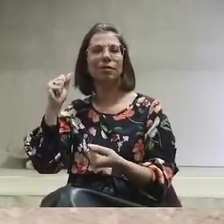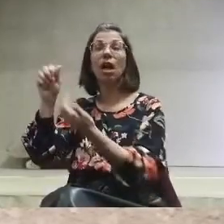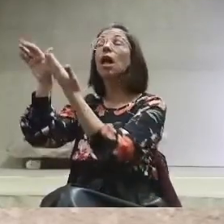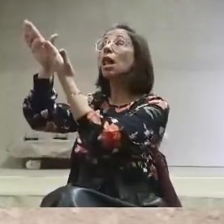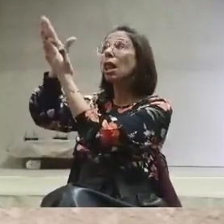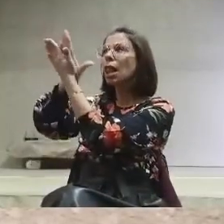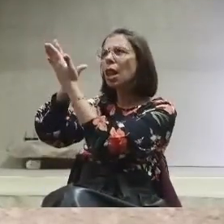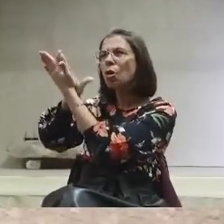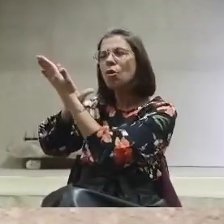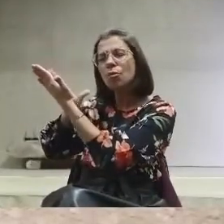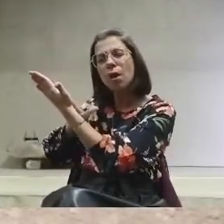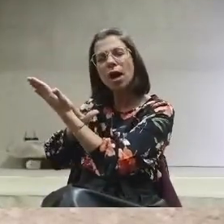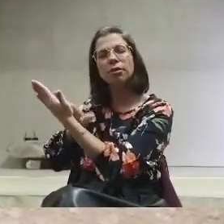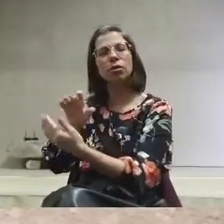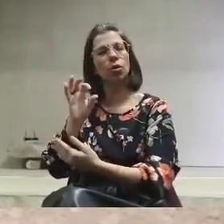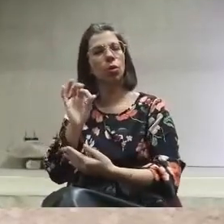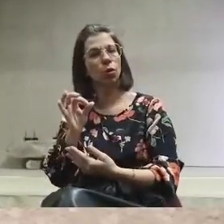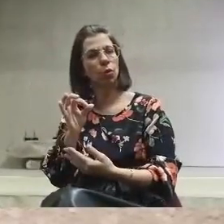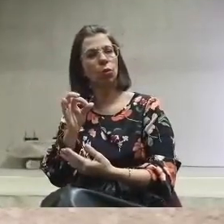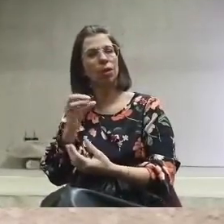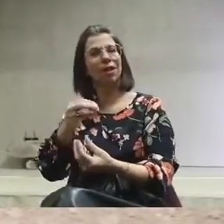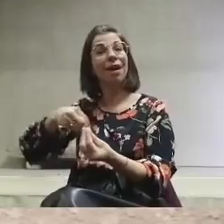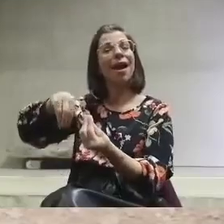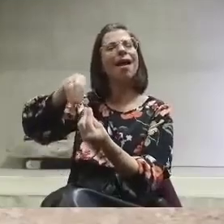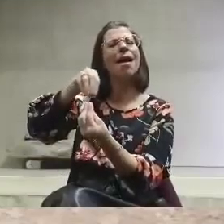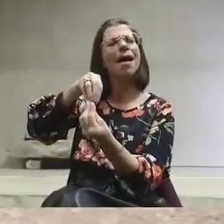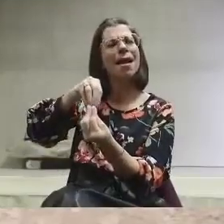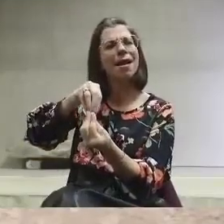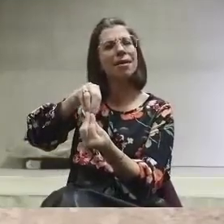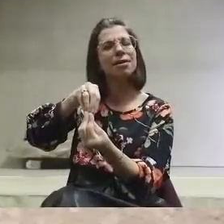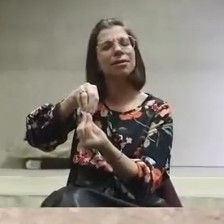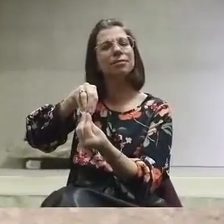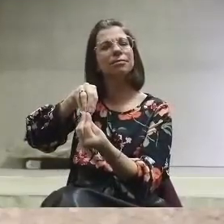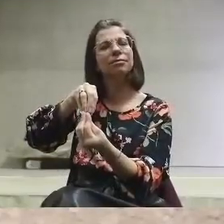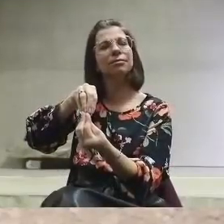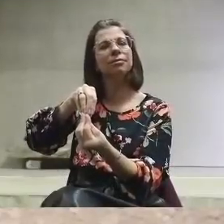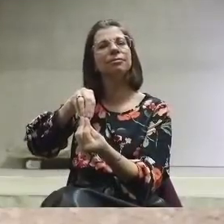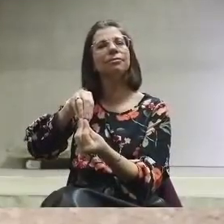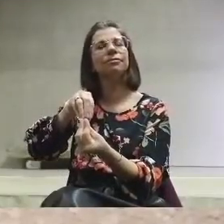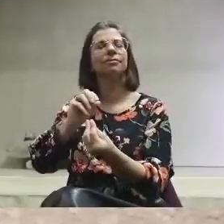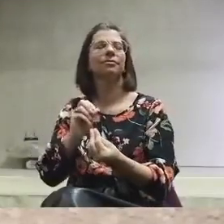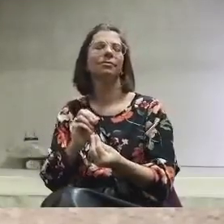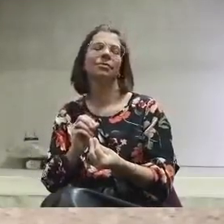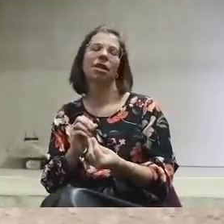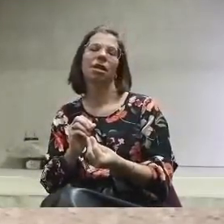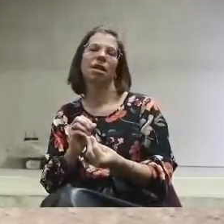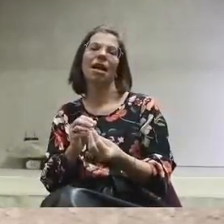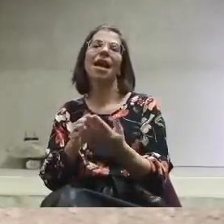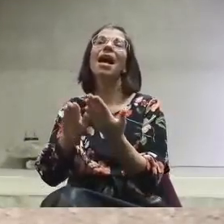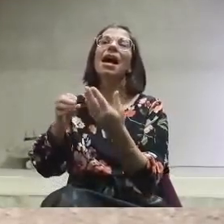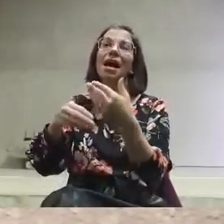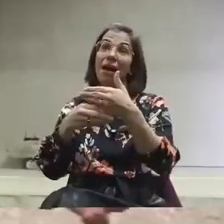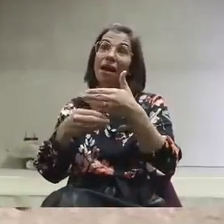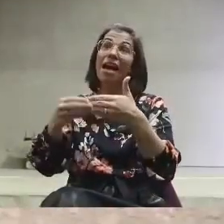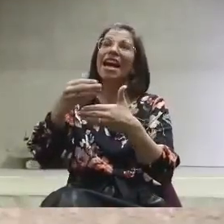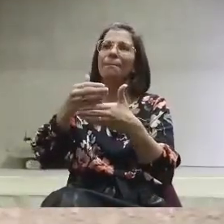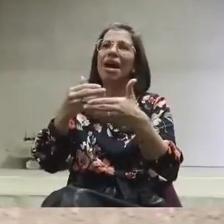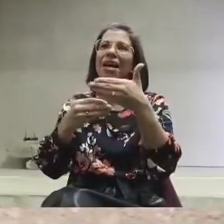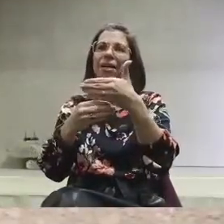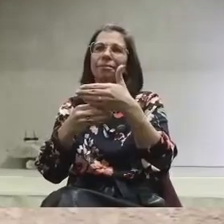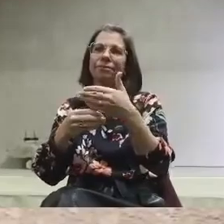oui, il faut que le prix soit payé. Il faut que ce soit réparé. Et voilà, qu'est-ce qui peut réparer les